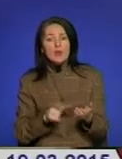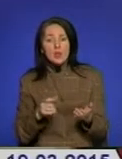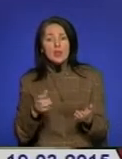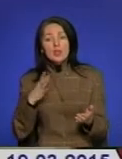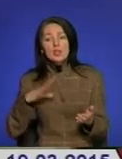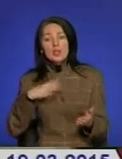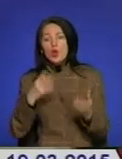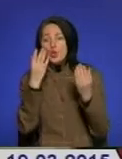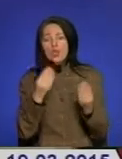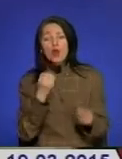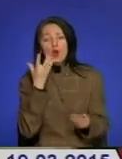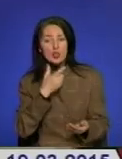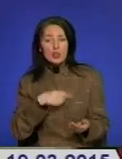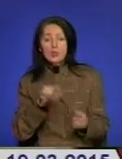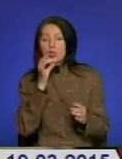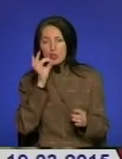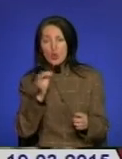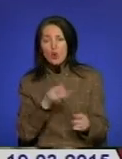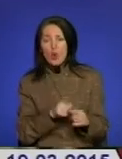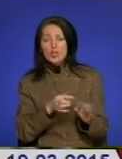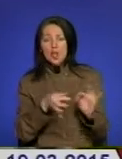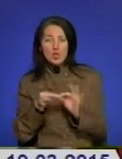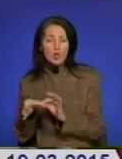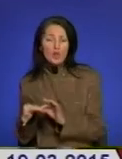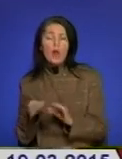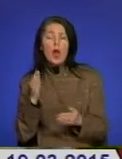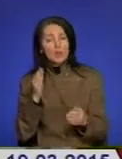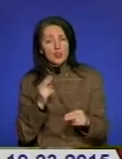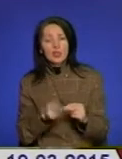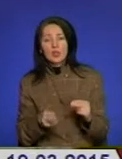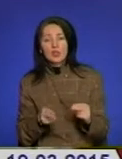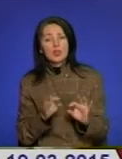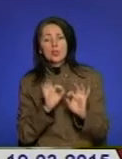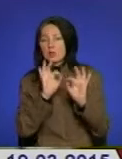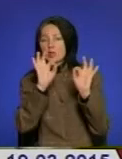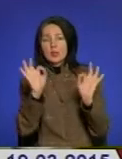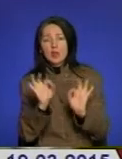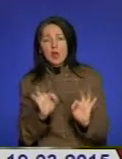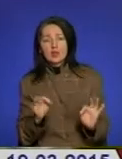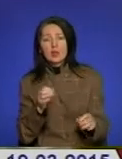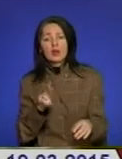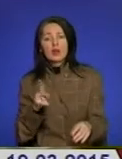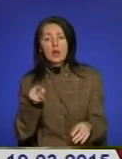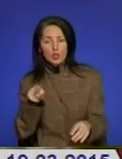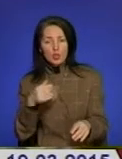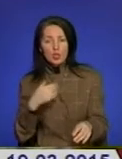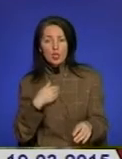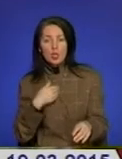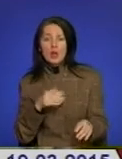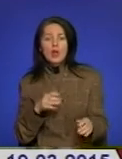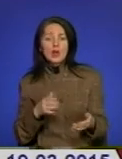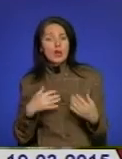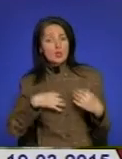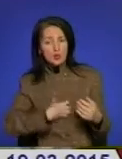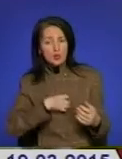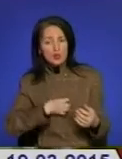оця строфа нарешті досконала. О, як тоді, мабуть, я затужу, як захочу, щоб вона сконала. І